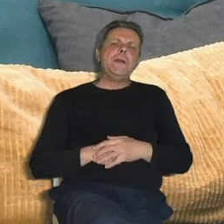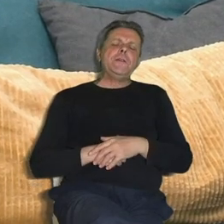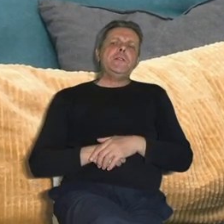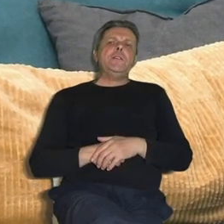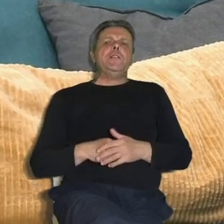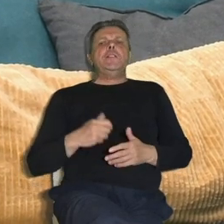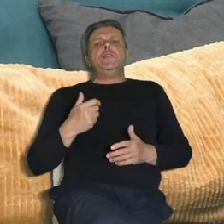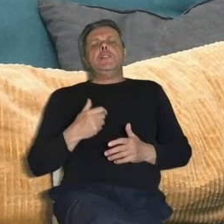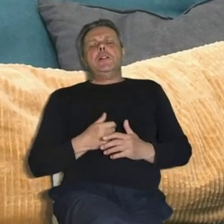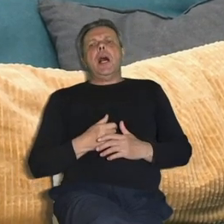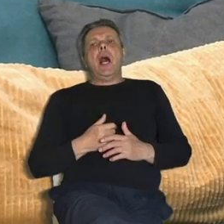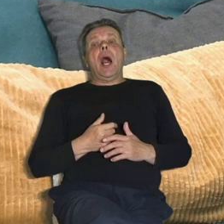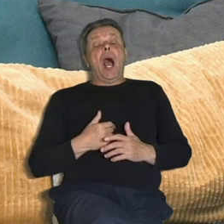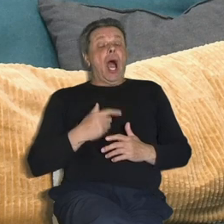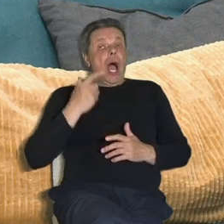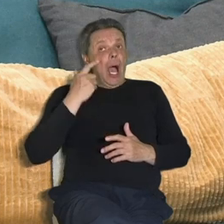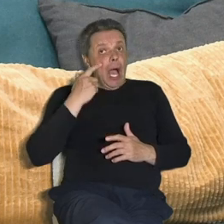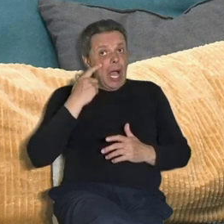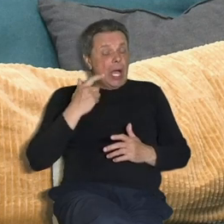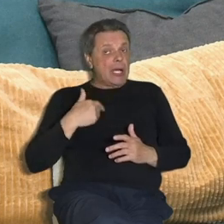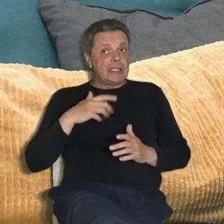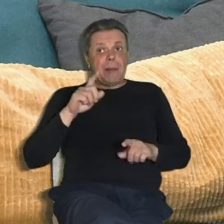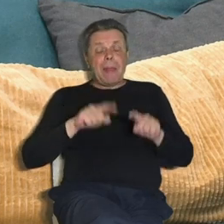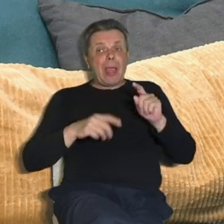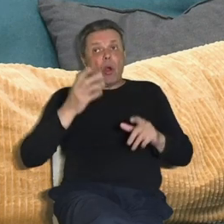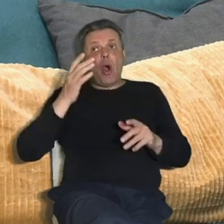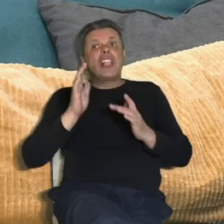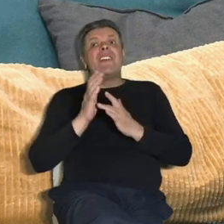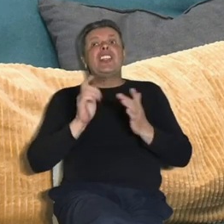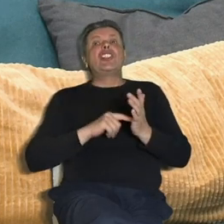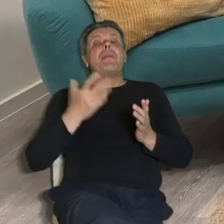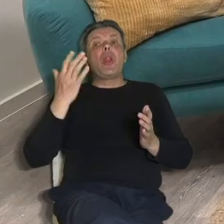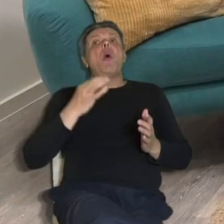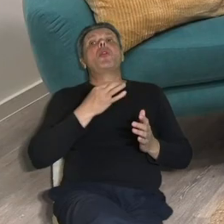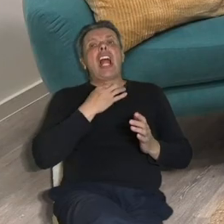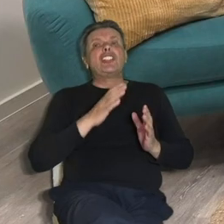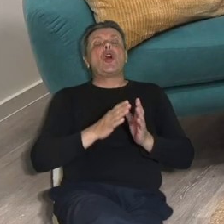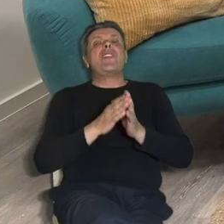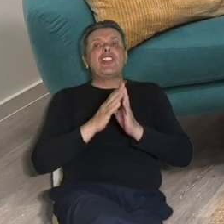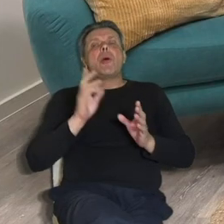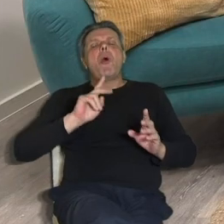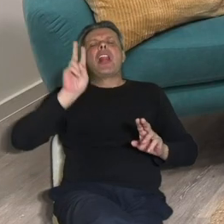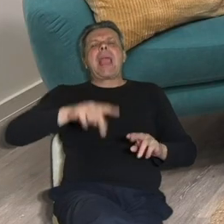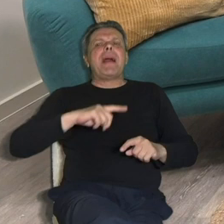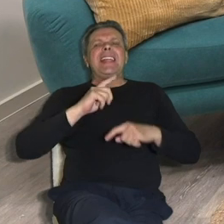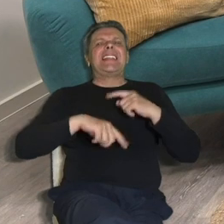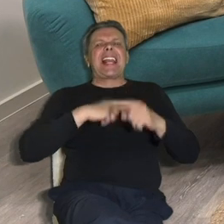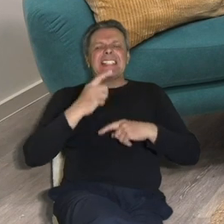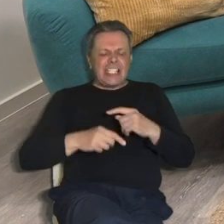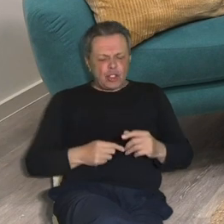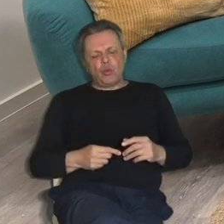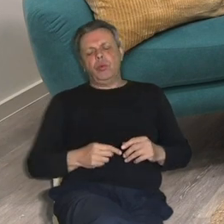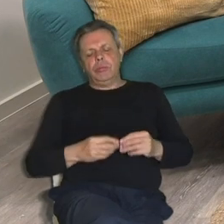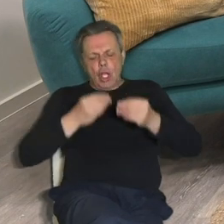proglasio biskupijskim svetištem, a da bi netko svetište bilo proglašeno svetištem, dakle, mora imati tradiciju štovanja Blažene Djevice